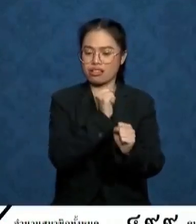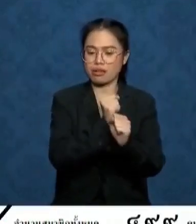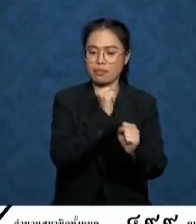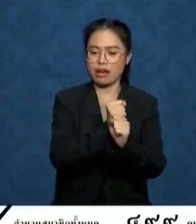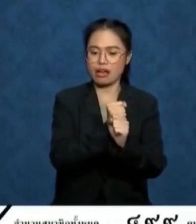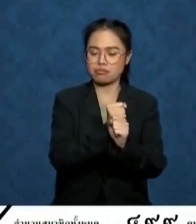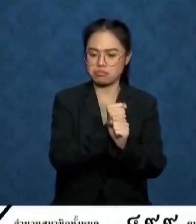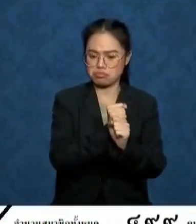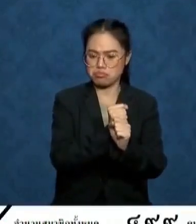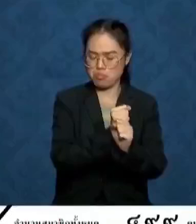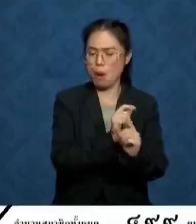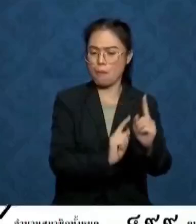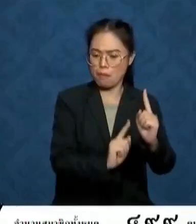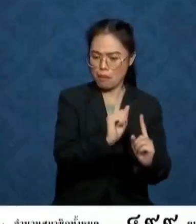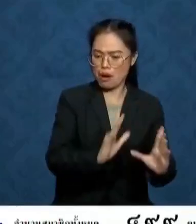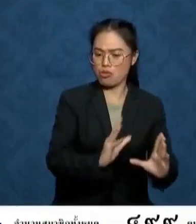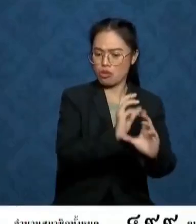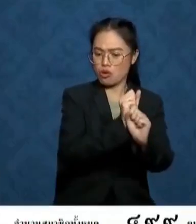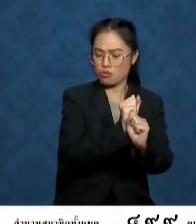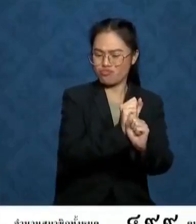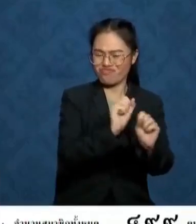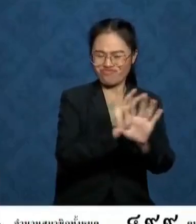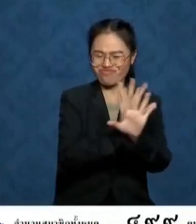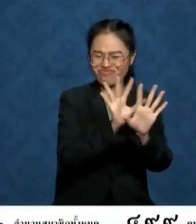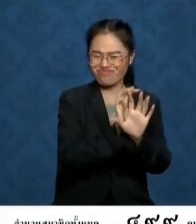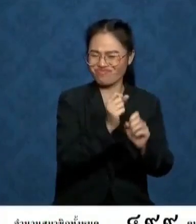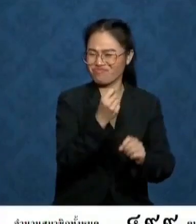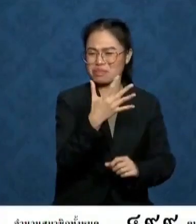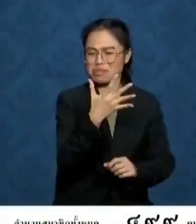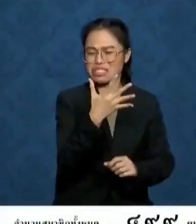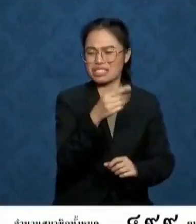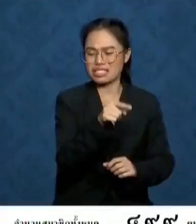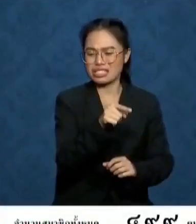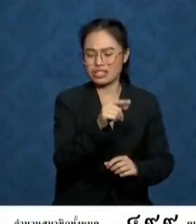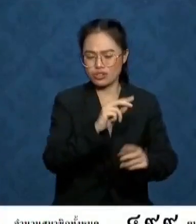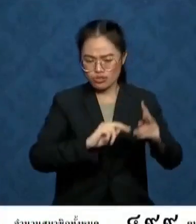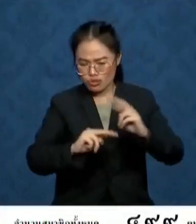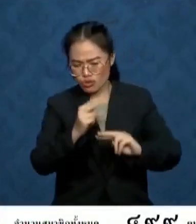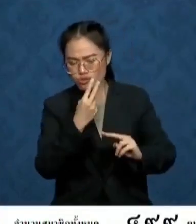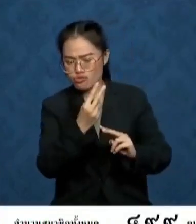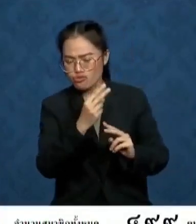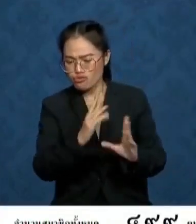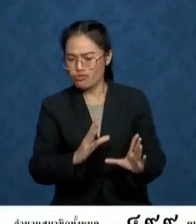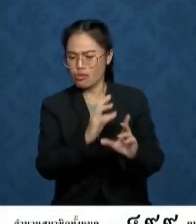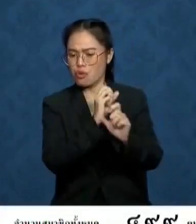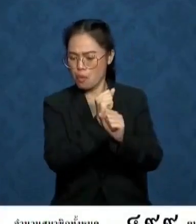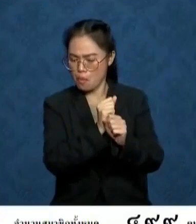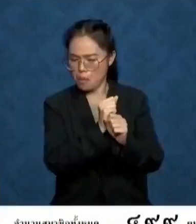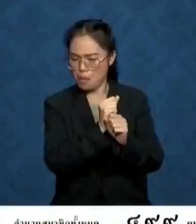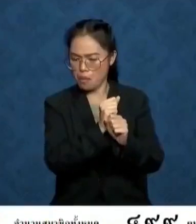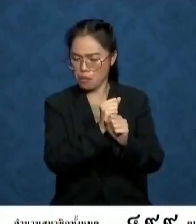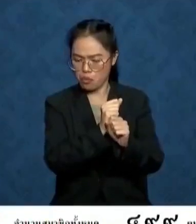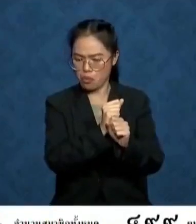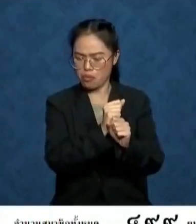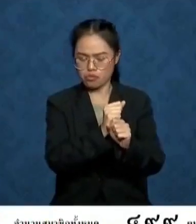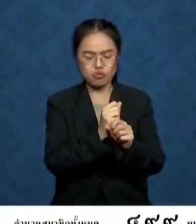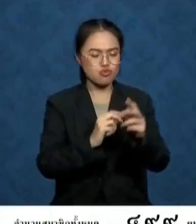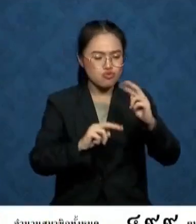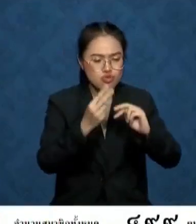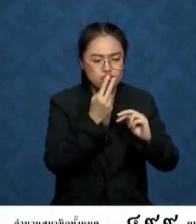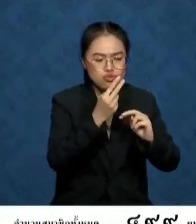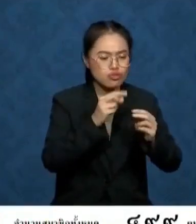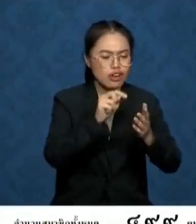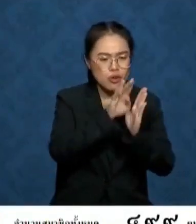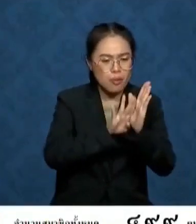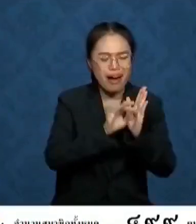ตัวชี้วัดที่ชัดเจนไม่สัสามารถวัดความสำเร็จจากนโยบายได้